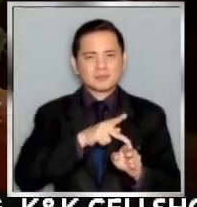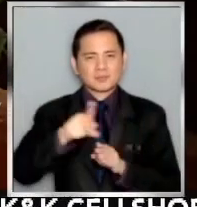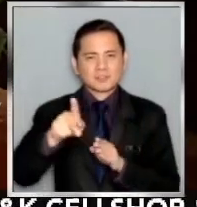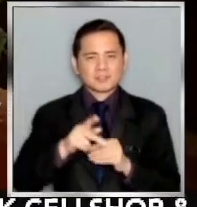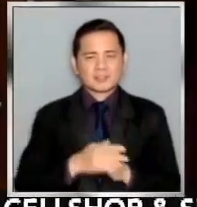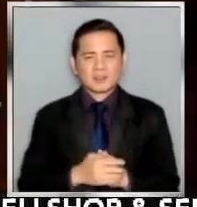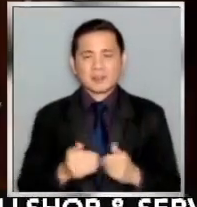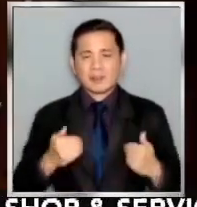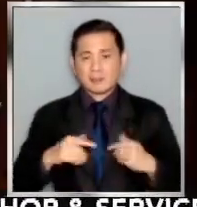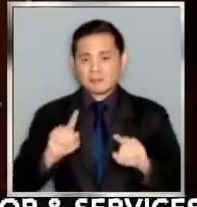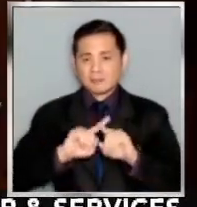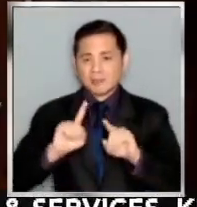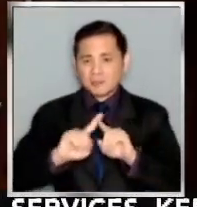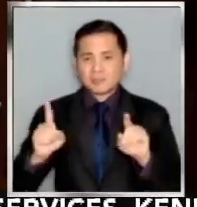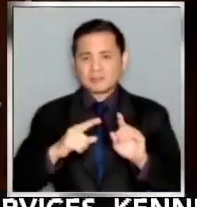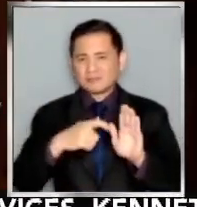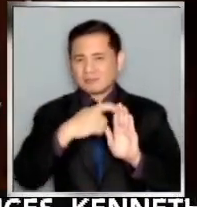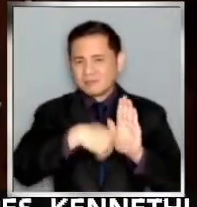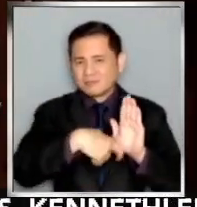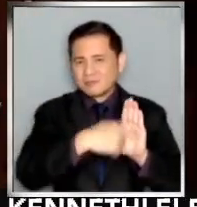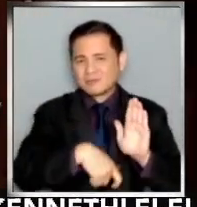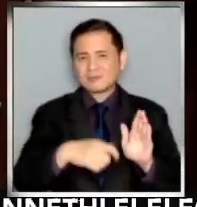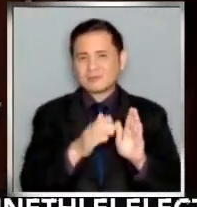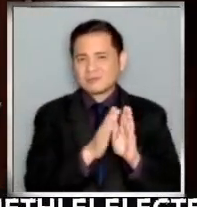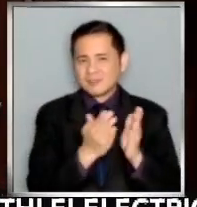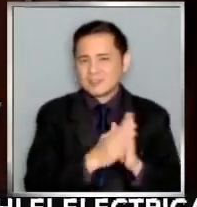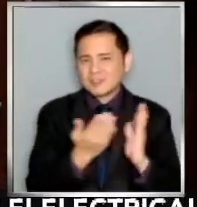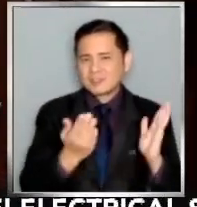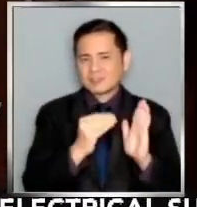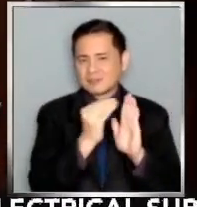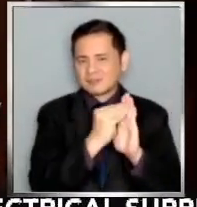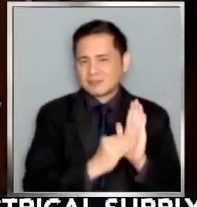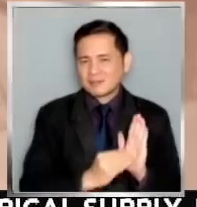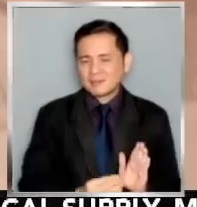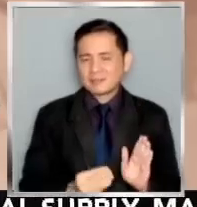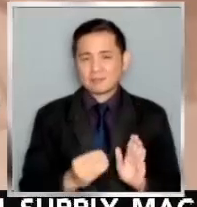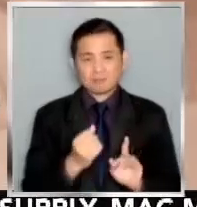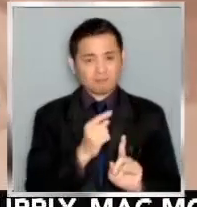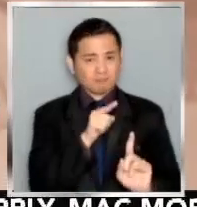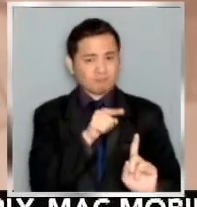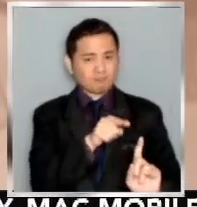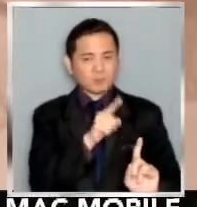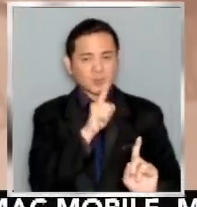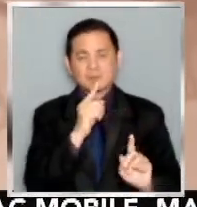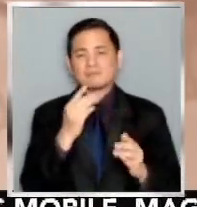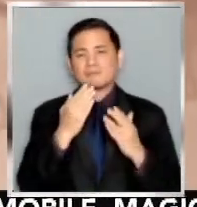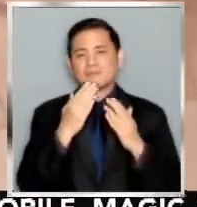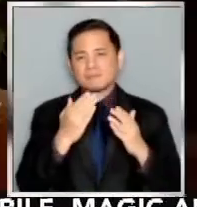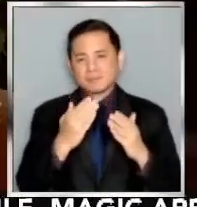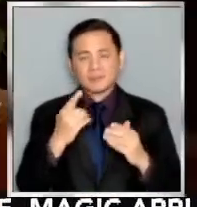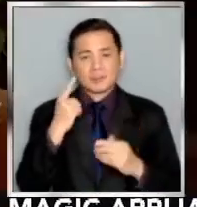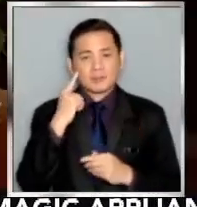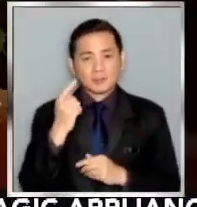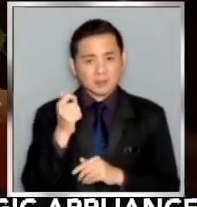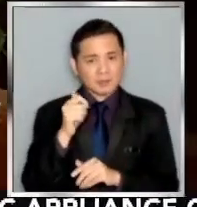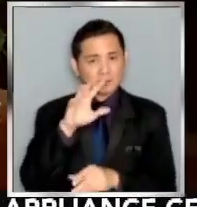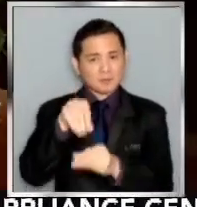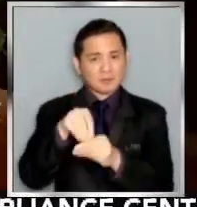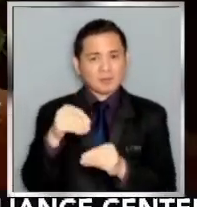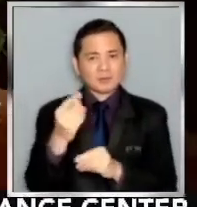sa mga articles sa mga magazine, thankful siya na napipili na siya ngayon para maging solo cover.